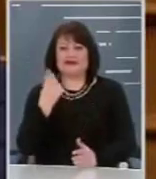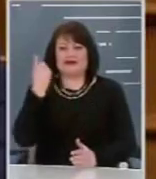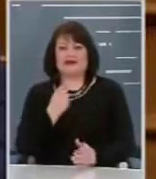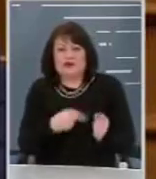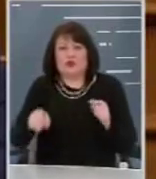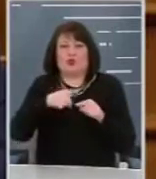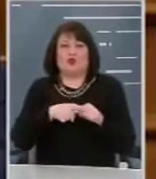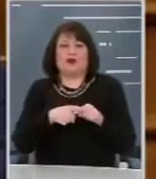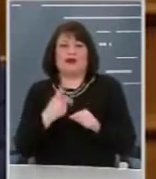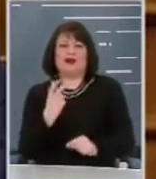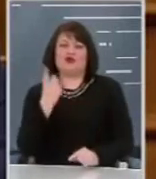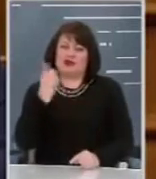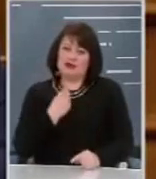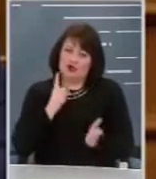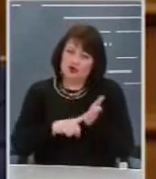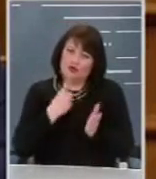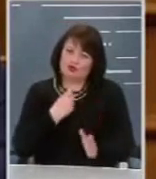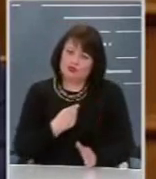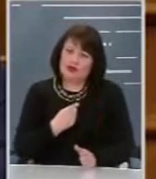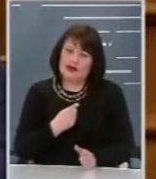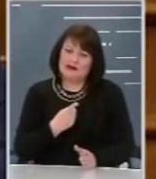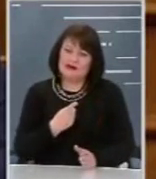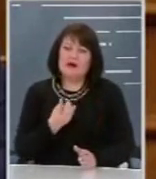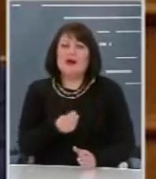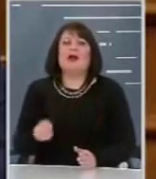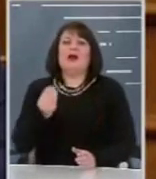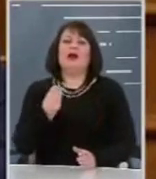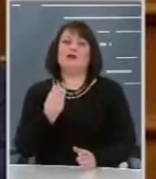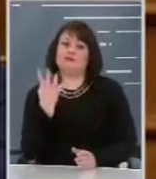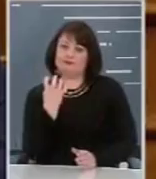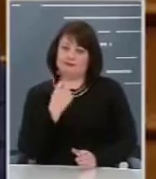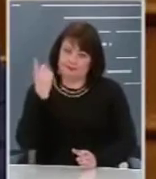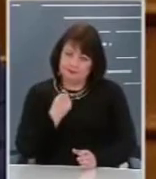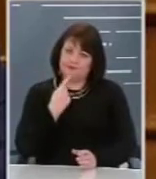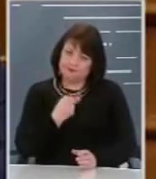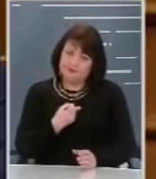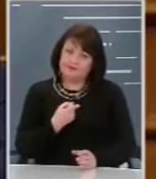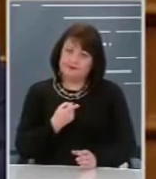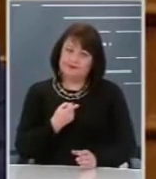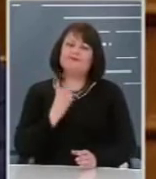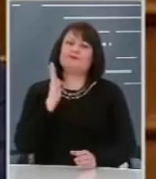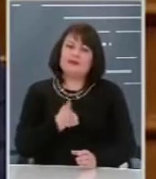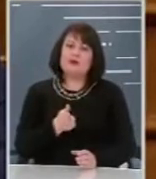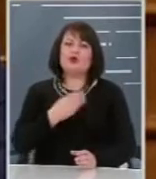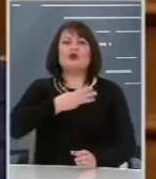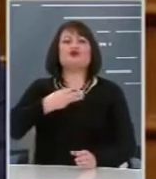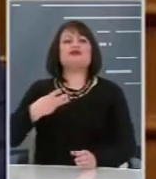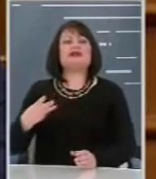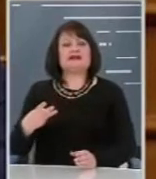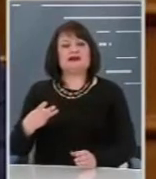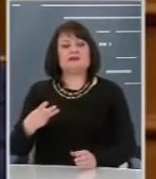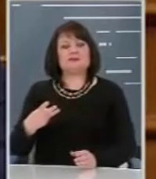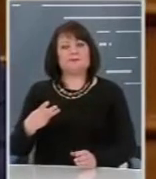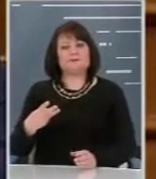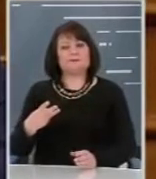το 20% που προβλέπει ο νόμος αν βάλετε υπογραφή, επιπλέον το 40% για να μπορεί το κόμμα μας